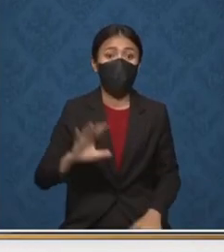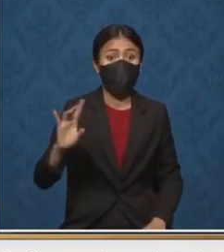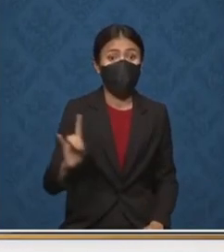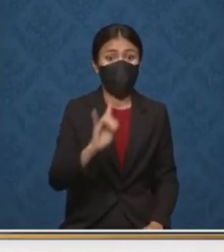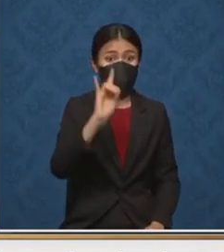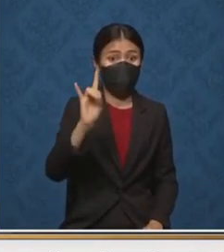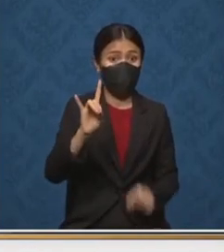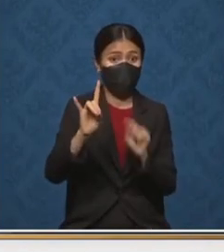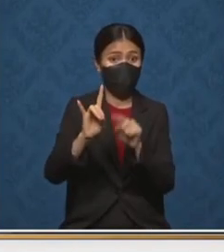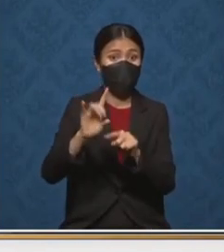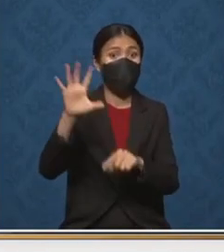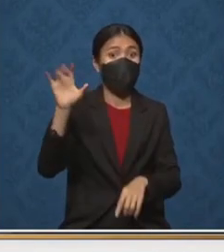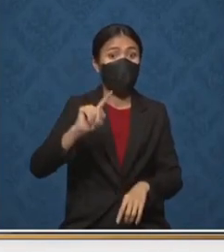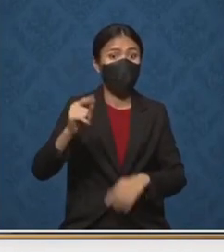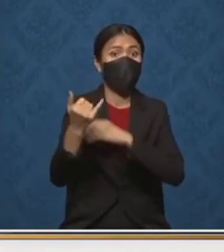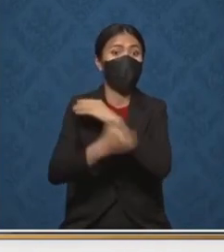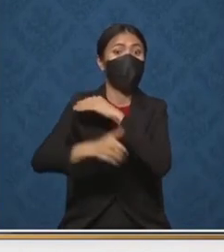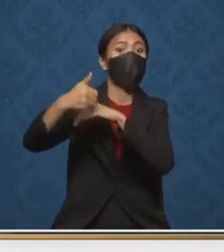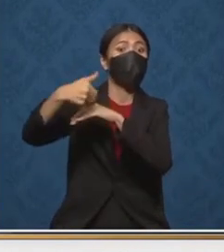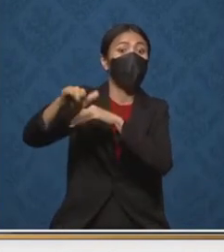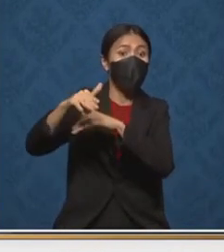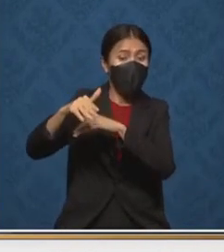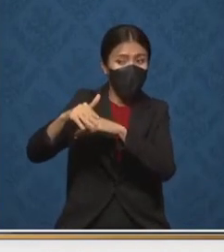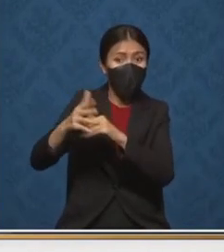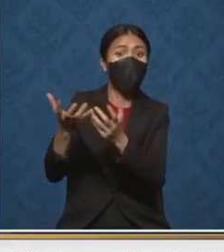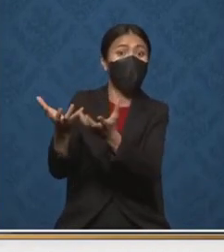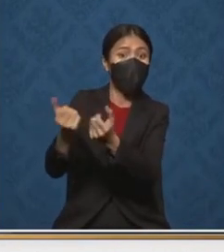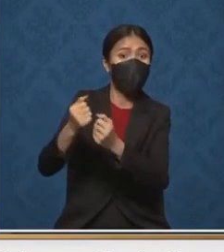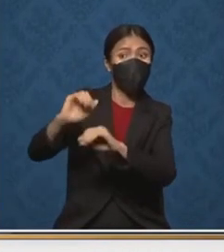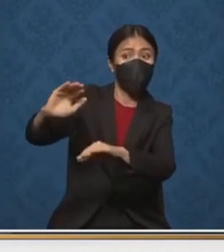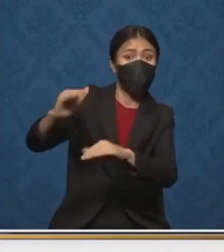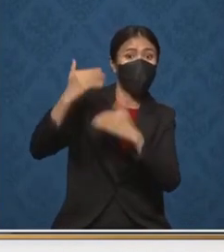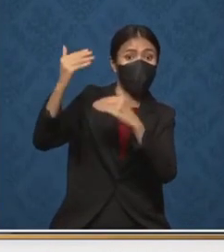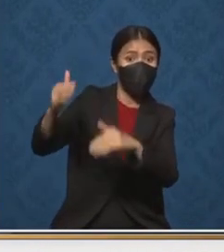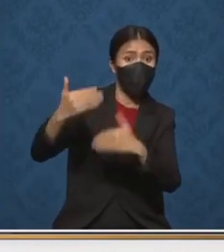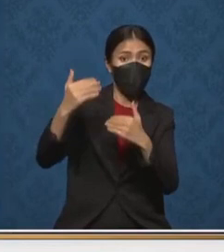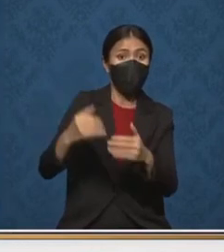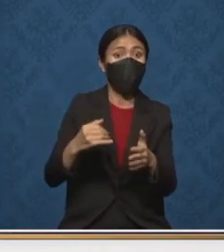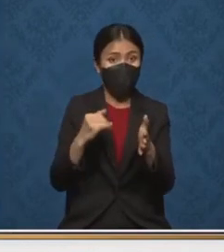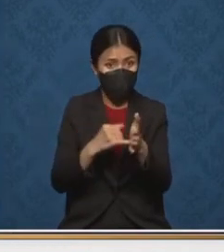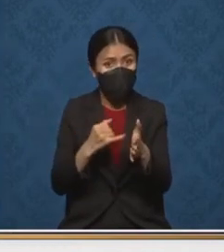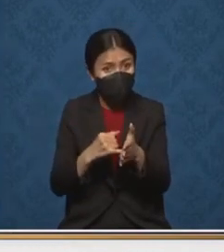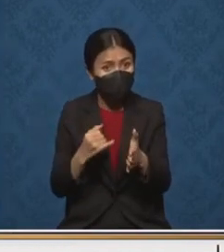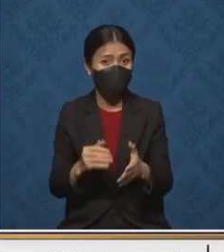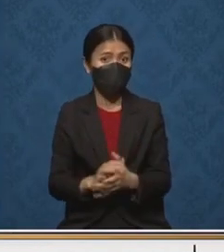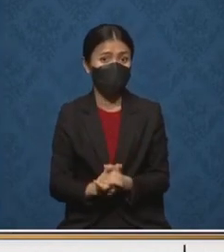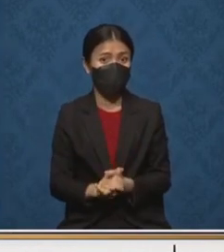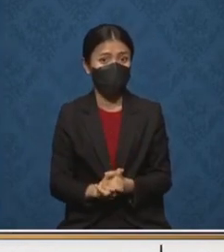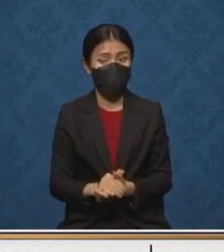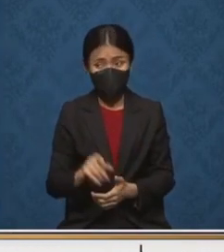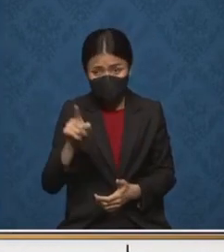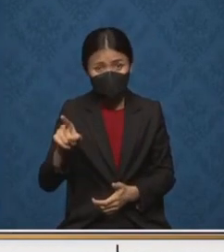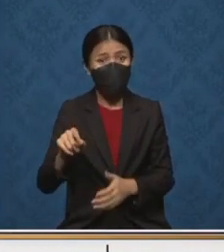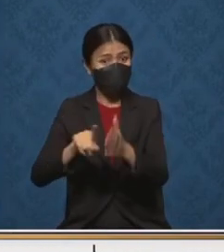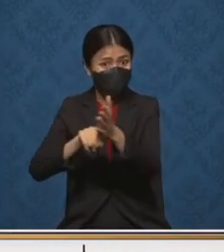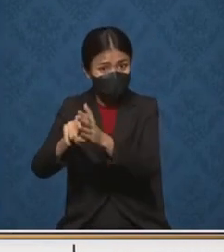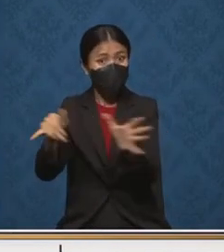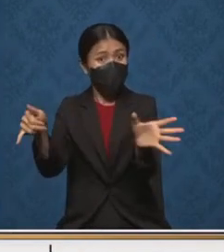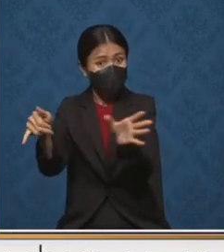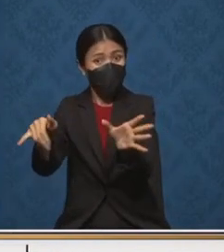บ้านเข้ามาเนี่ยเข้ามาง่ายดายเหลือเกินท่านทราบแลว่ามันเป็นโรคติดมาอย่างไร